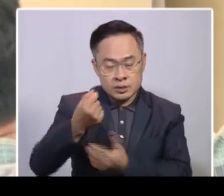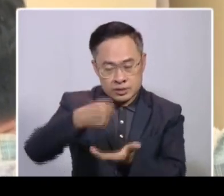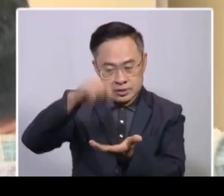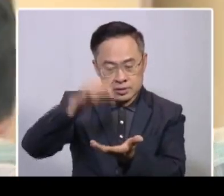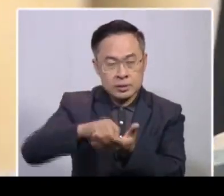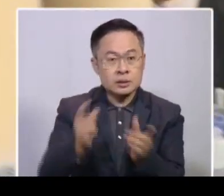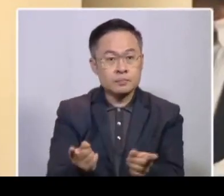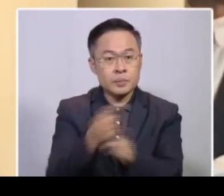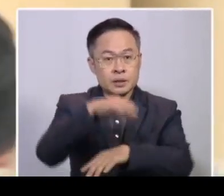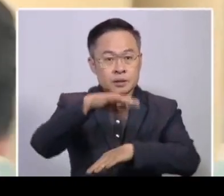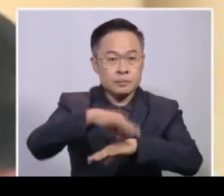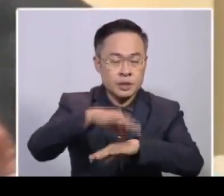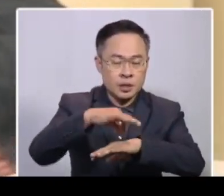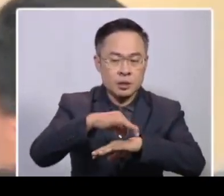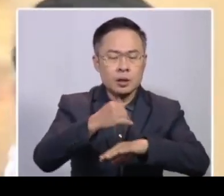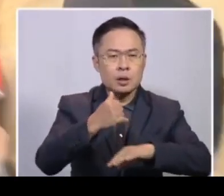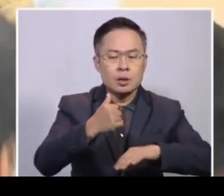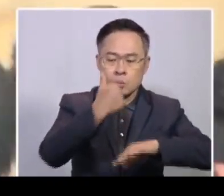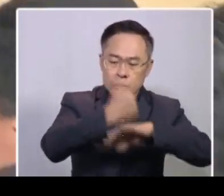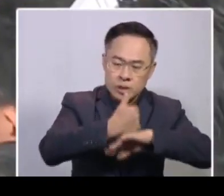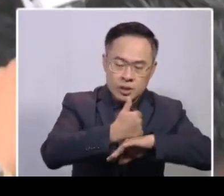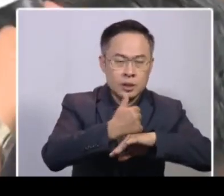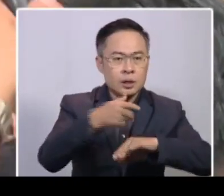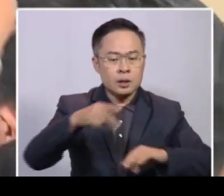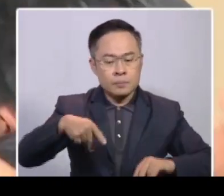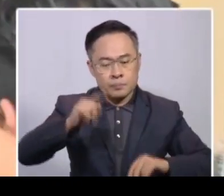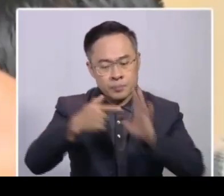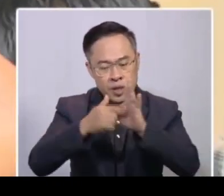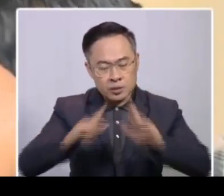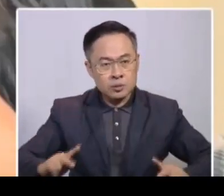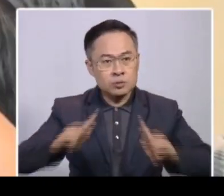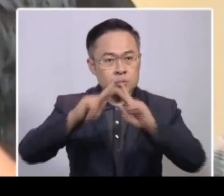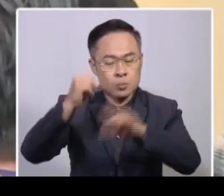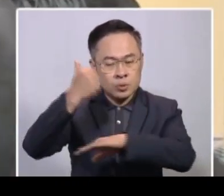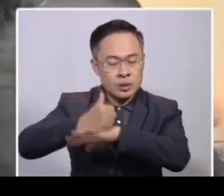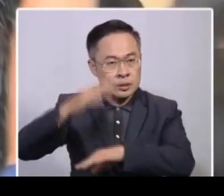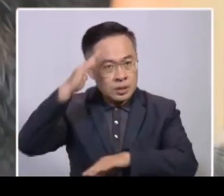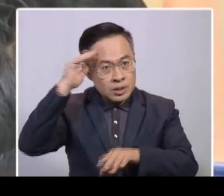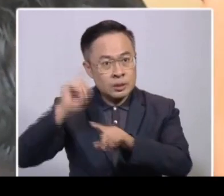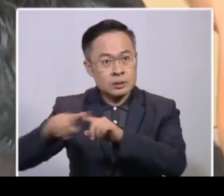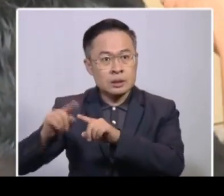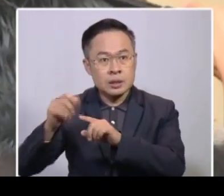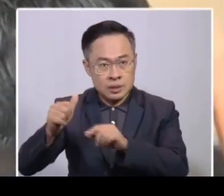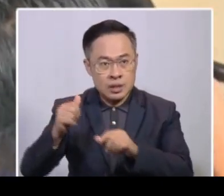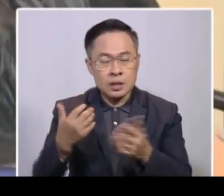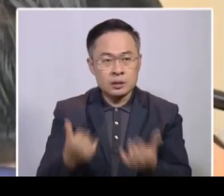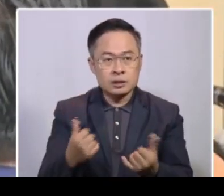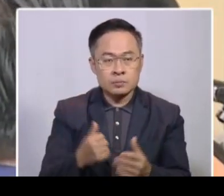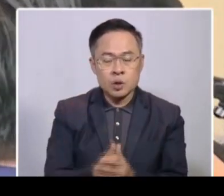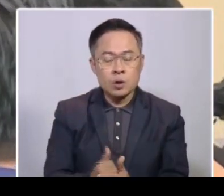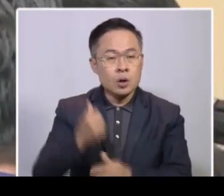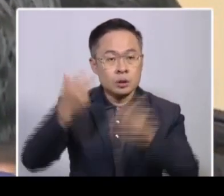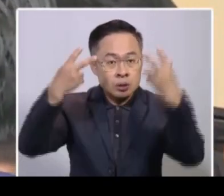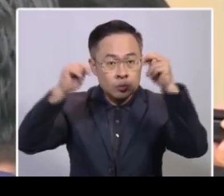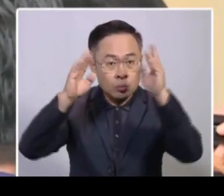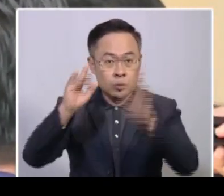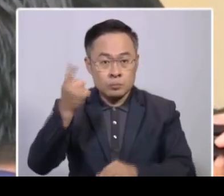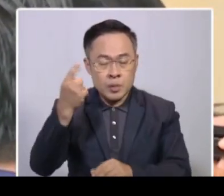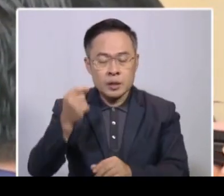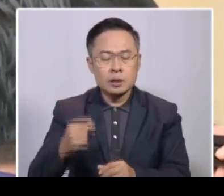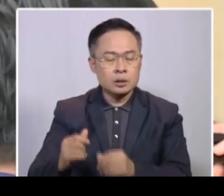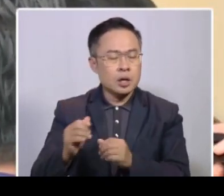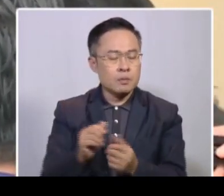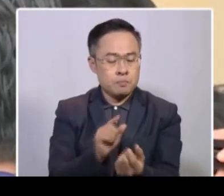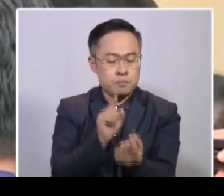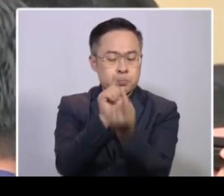เนื่องจากยังไม่มีการตั้งคณะรัฐมนตรีและยังไม่มีการถวายสัตย์ปฏิญาณตนนายกรัฐมนตรีคนใหม่ก็ยังไม่สามารถดำเนินการใ